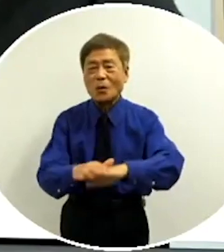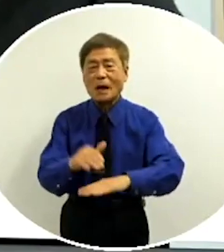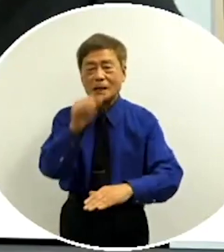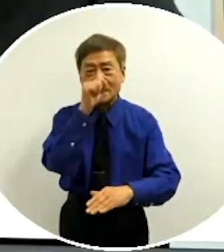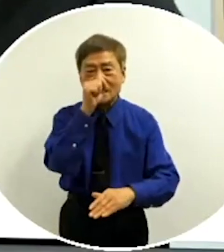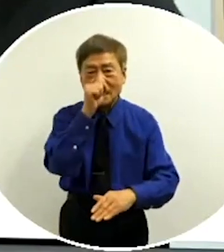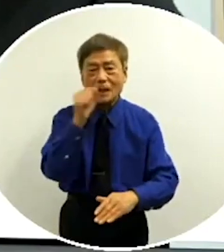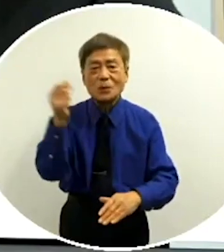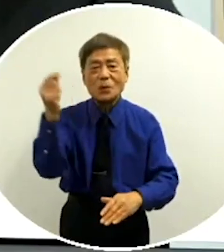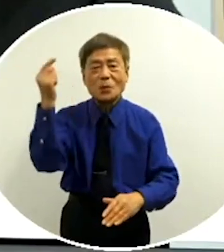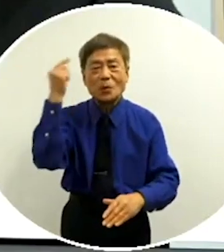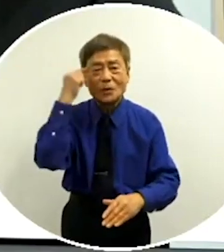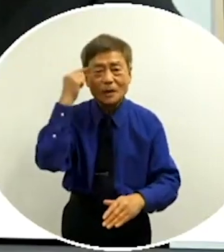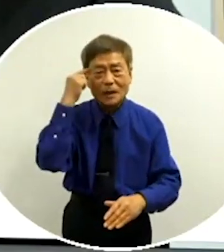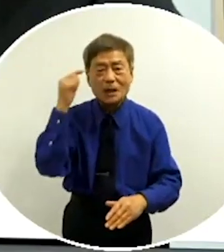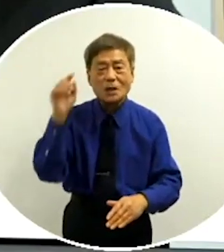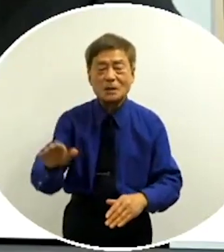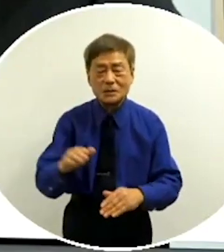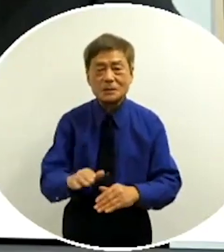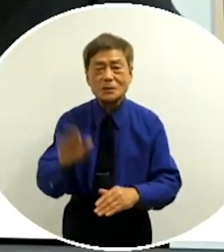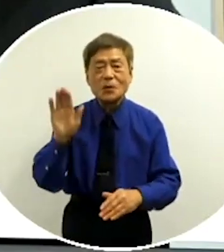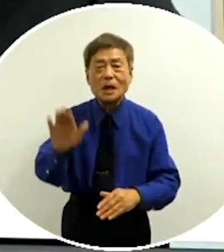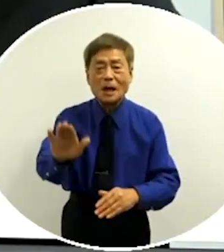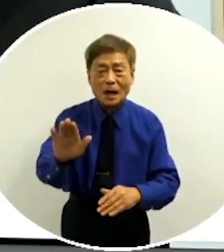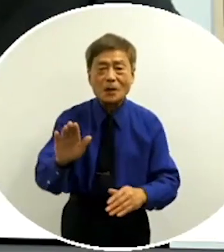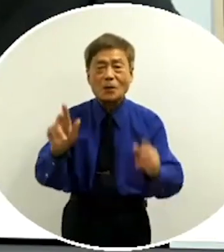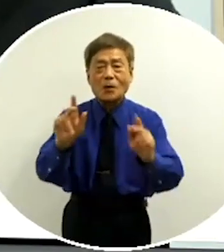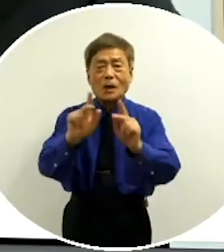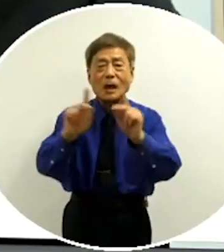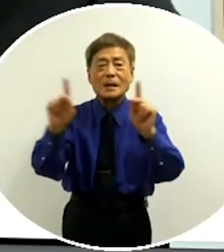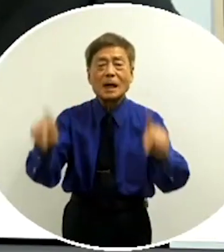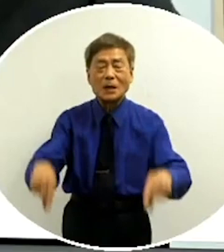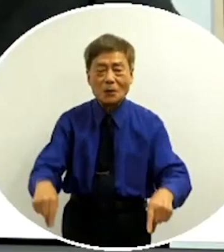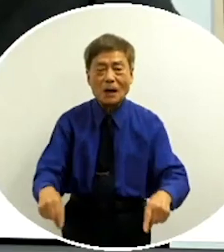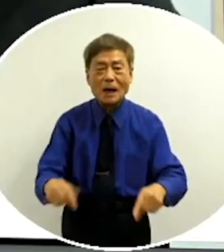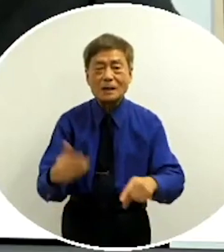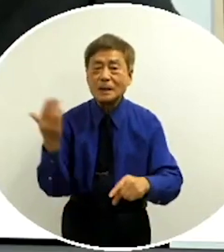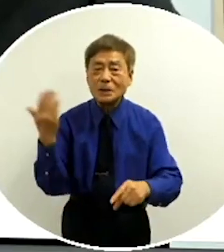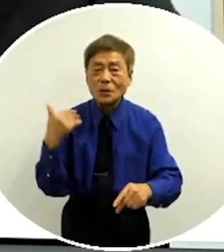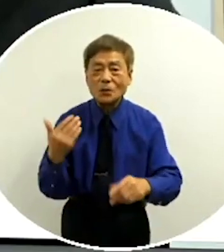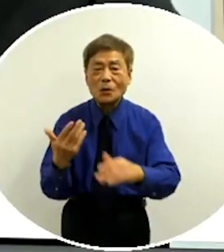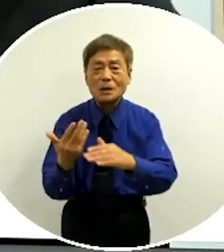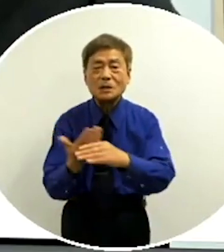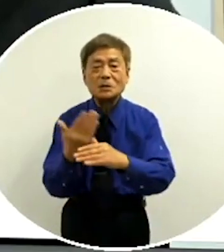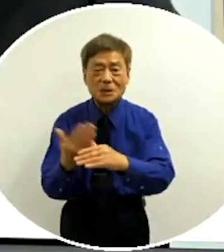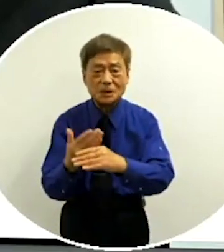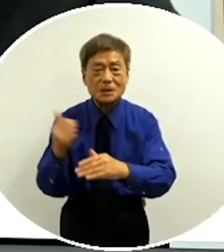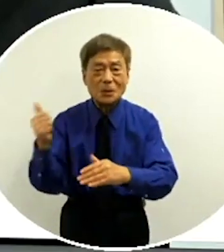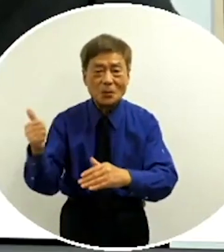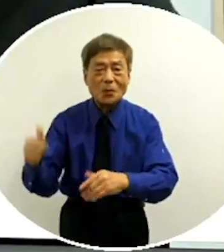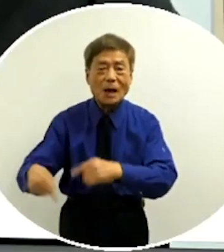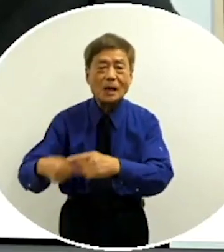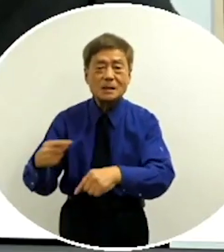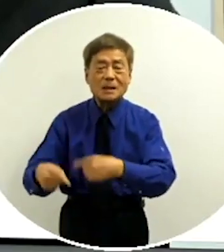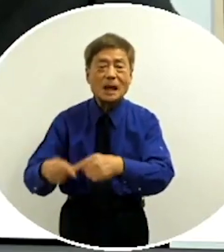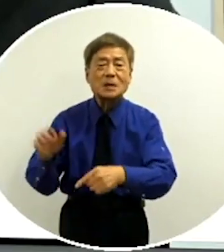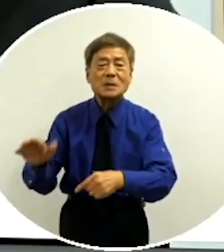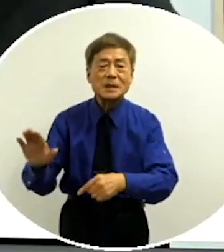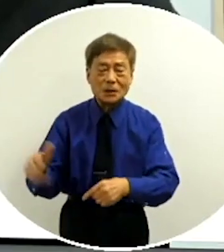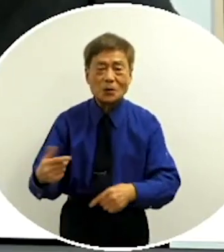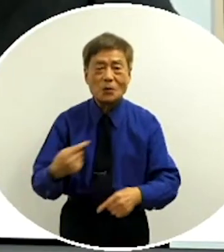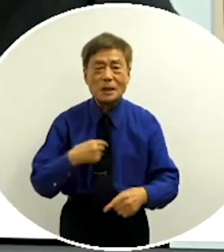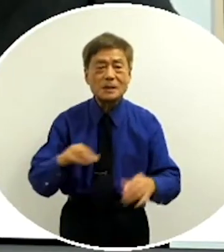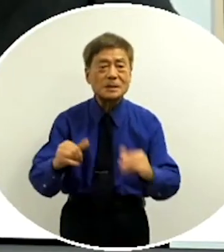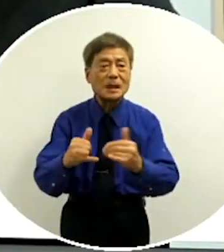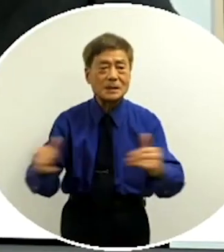いいなと思っていましたただこれからのか課題はやっぱりいずみ様お話になられましたが僕らの活動って地域性がまだまだ